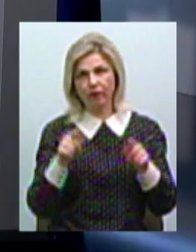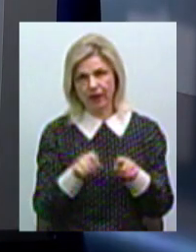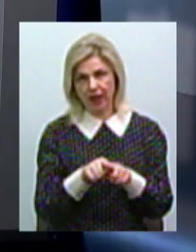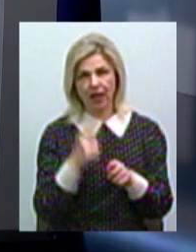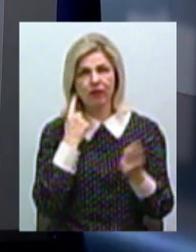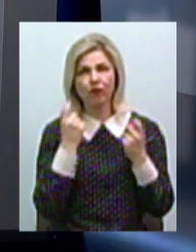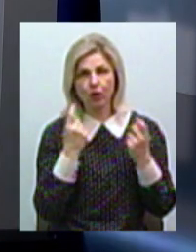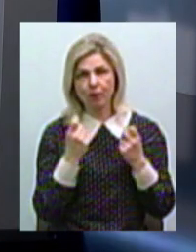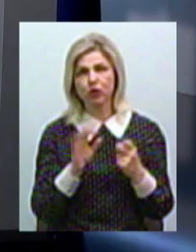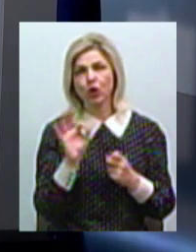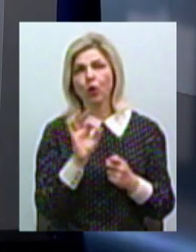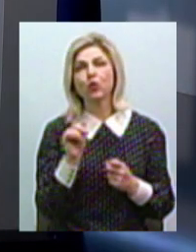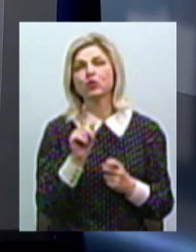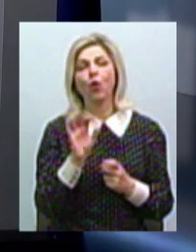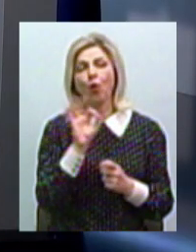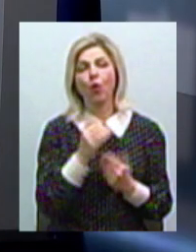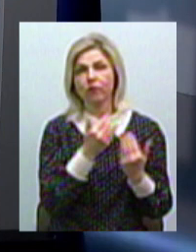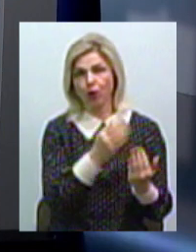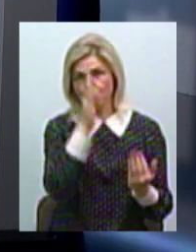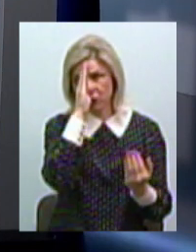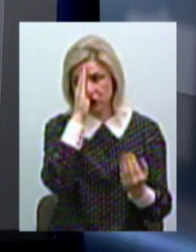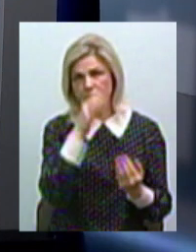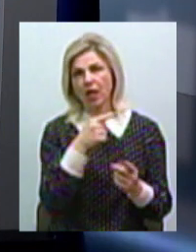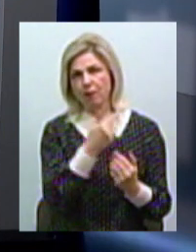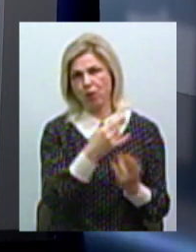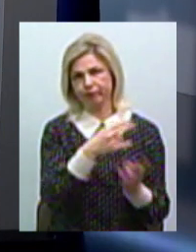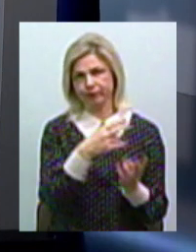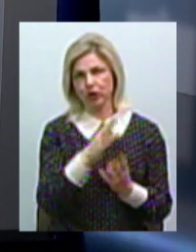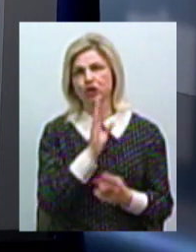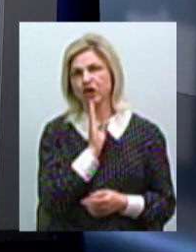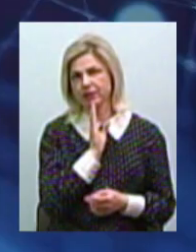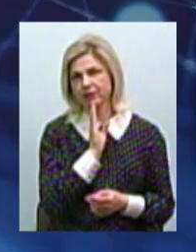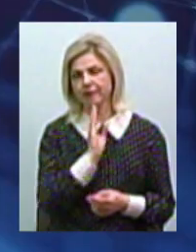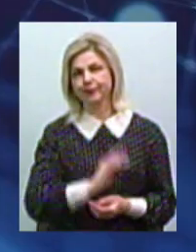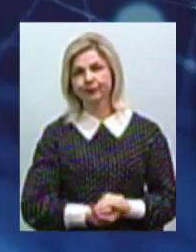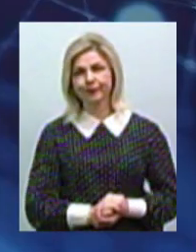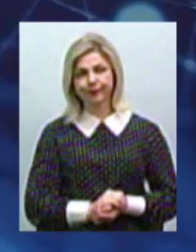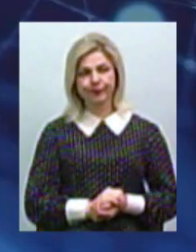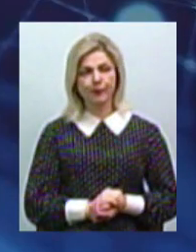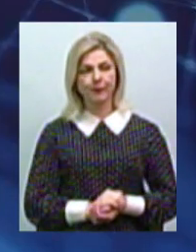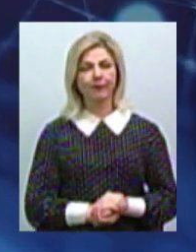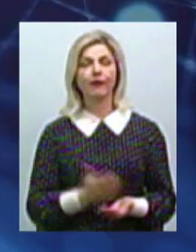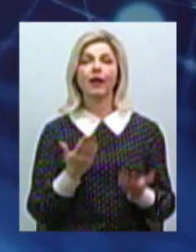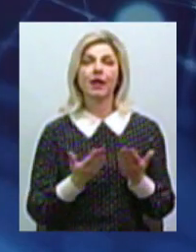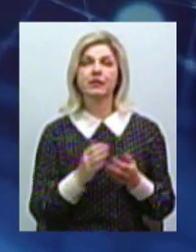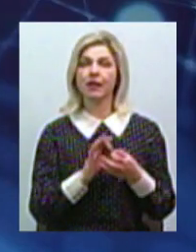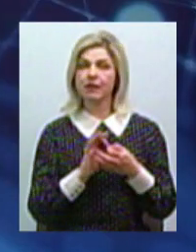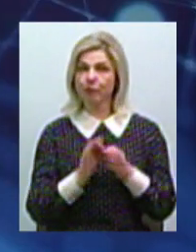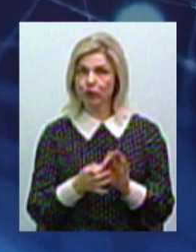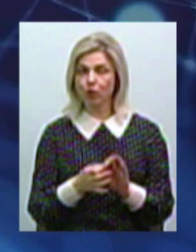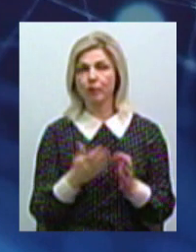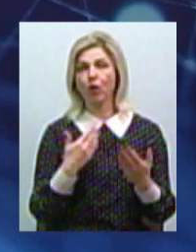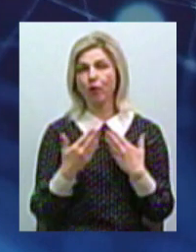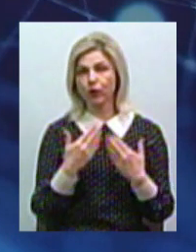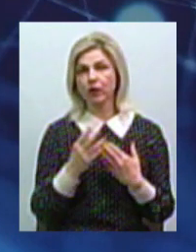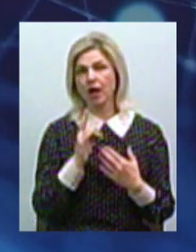відомості, що відносно нього вчиняється насильство з боку жінки. А якщо більш детально підійти до цієї теми